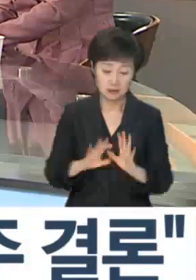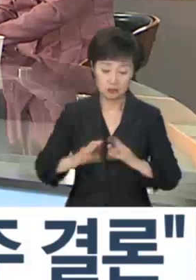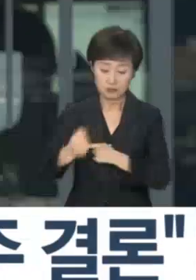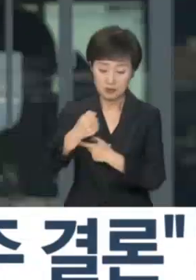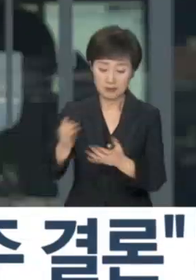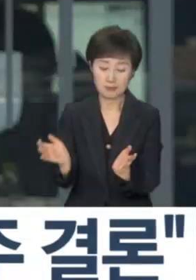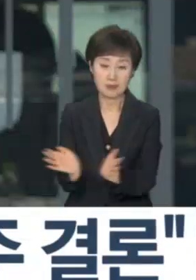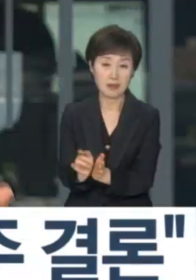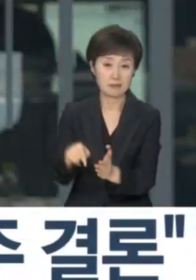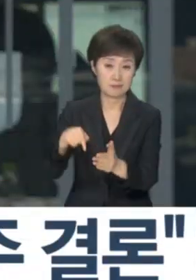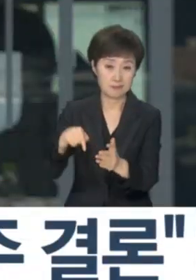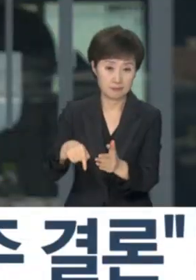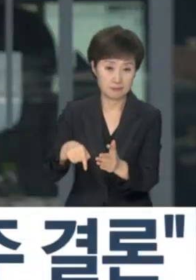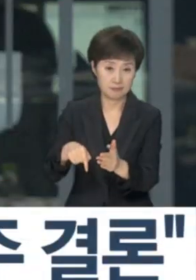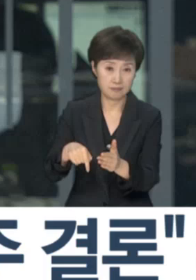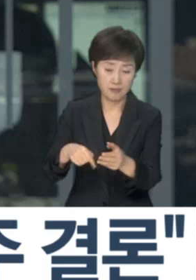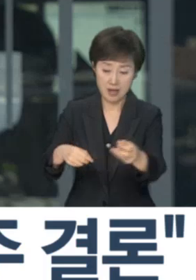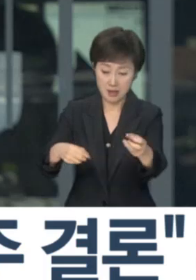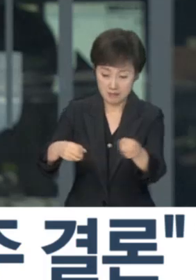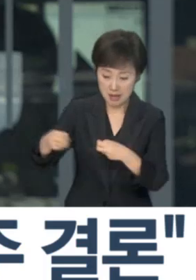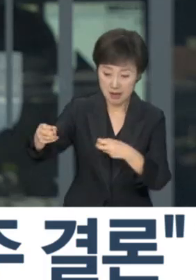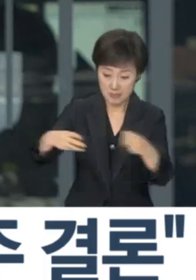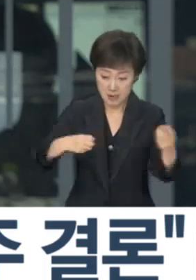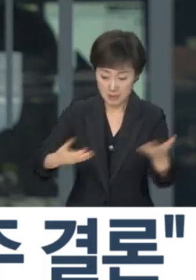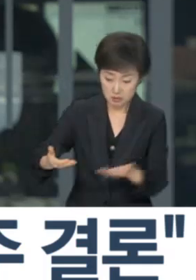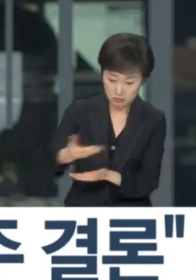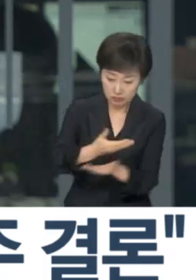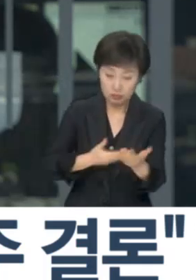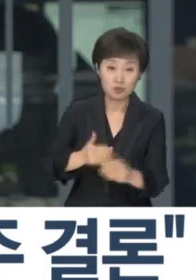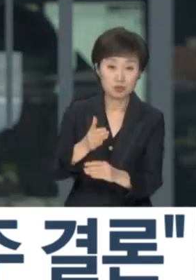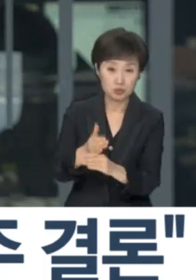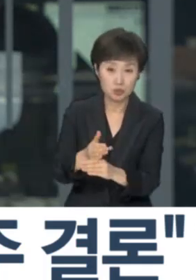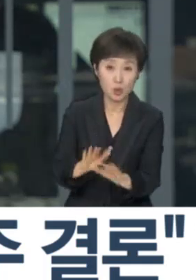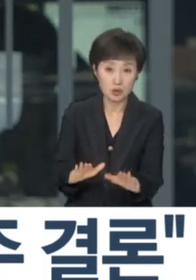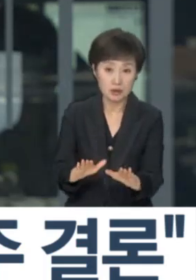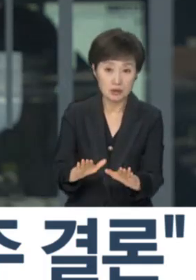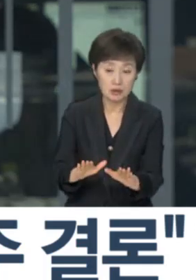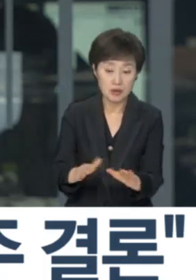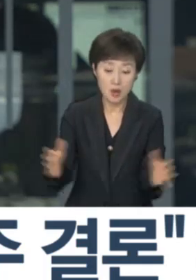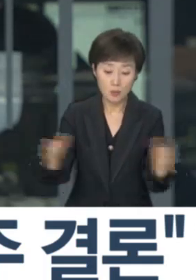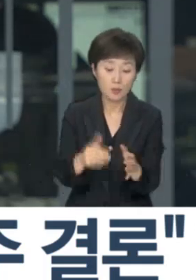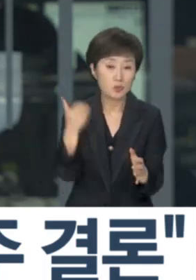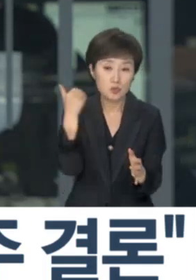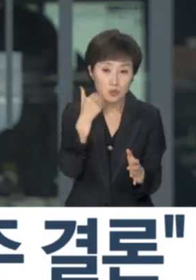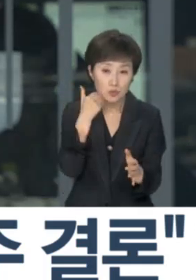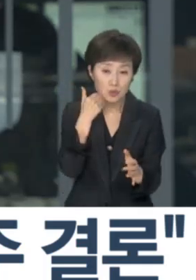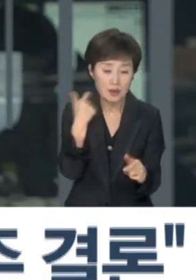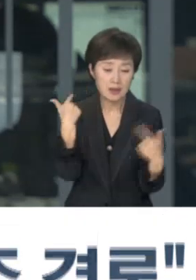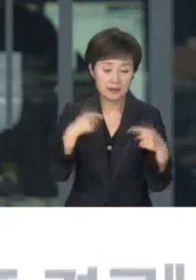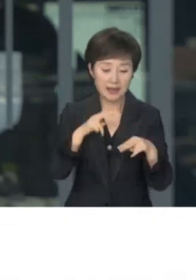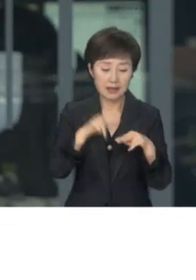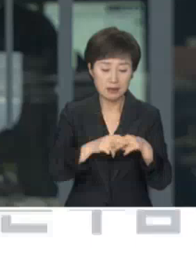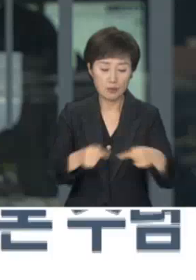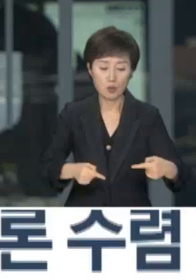국민의힘에서 여러 가지 의견을 듣고 하는 과정이 있었습니다만 오늘은 또 당 상임 고문들입니다.